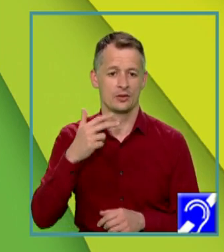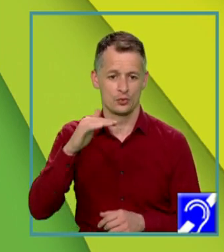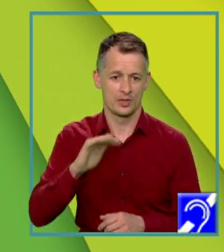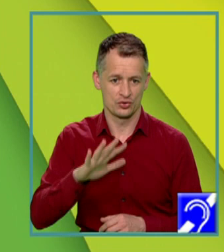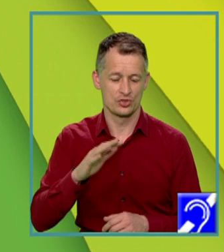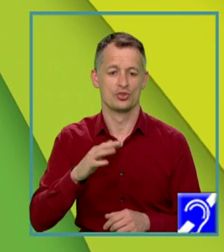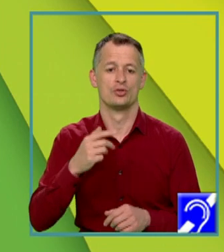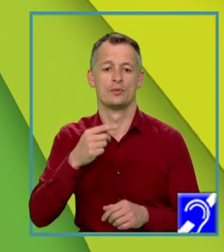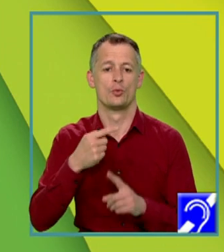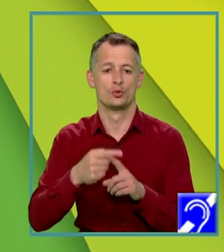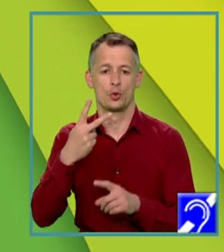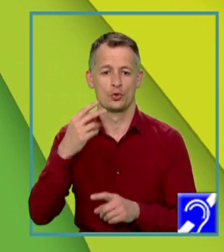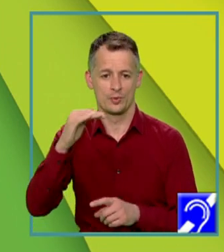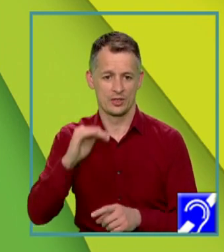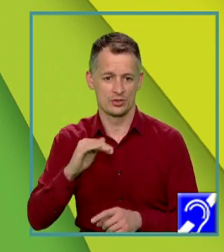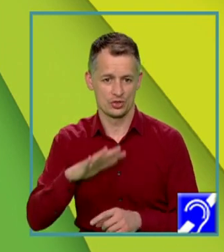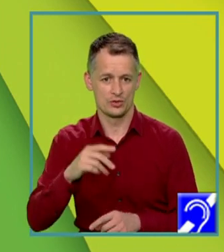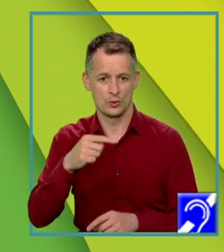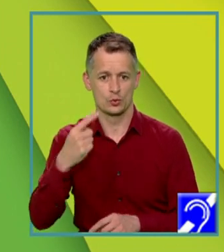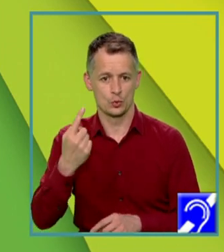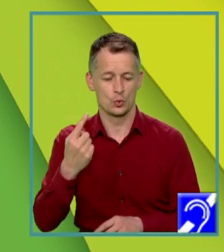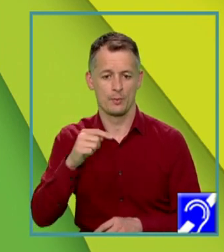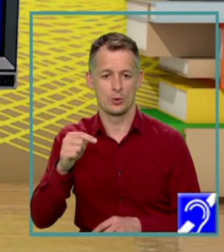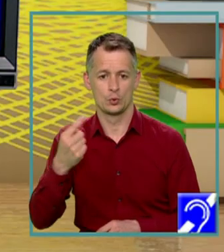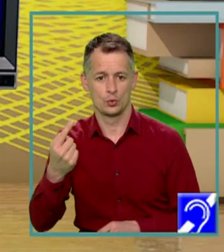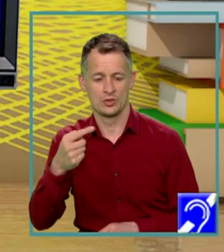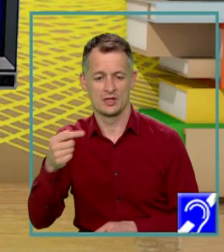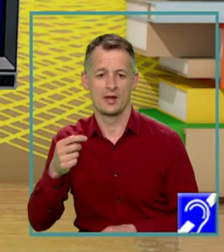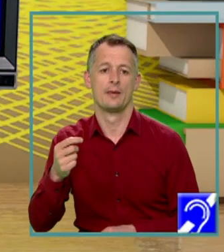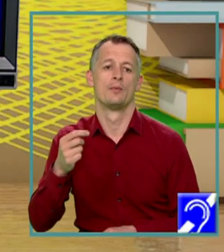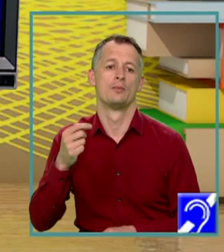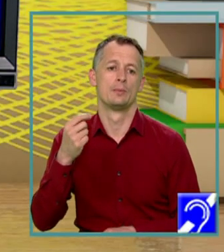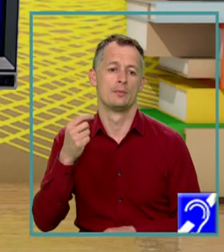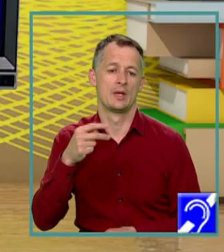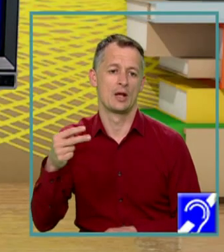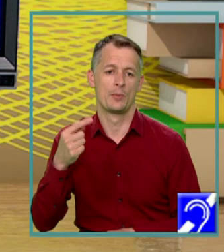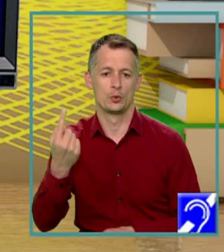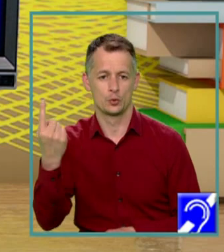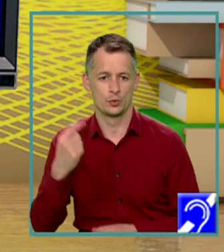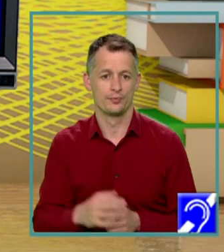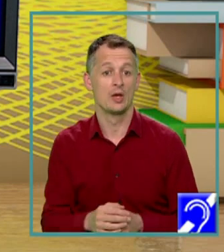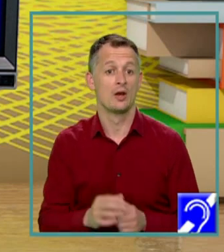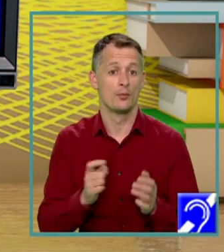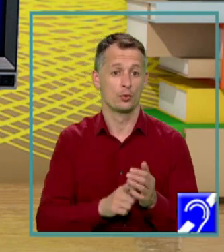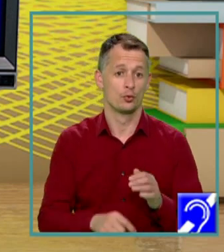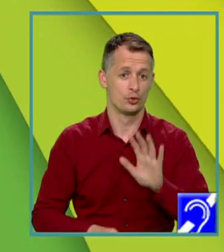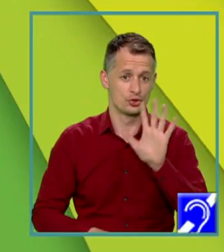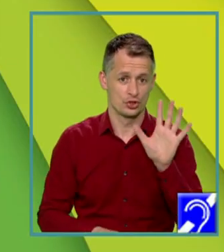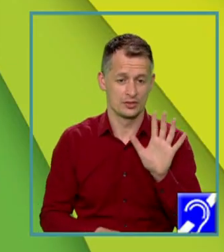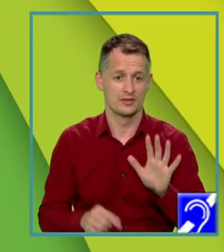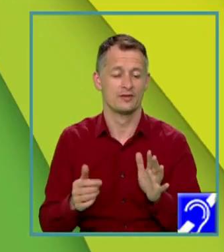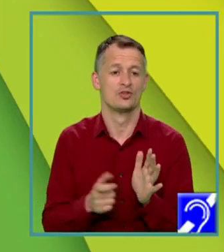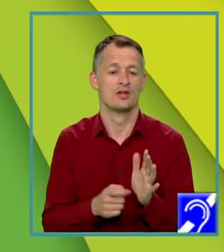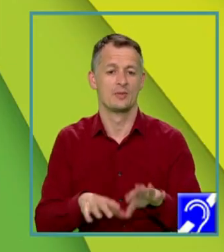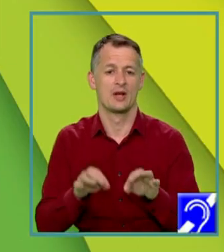5 minus 1 minus 1 egal cu minus 1 la punctul 5 se cere determinarea matricei x